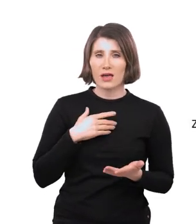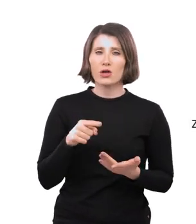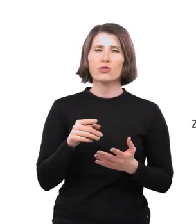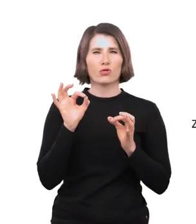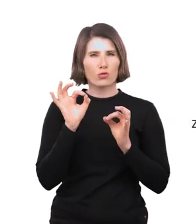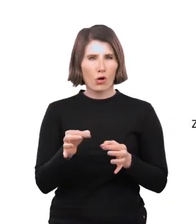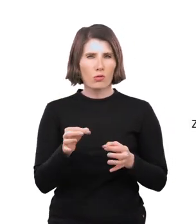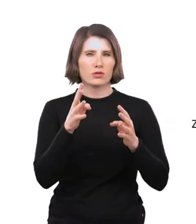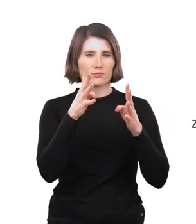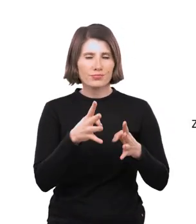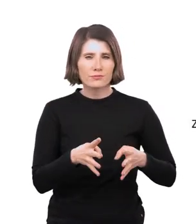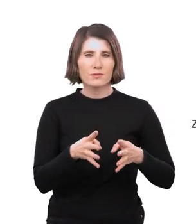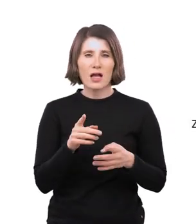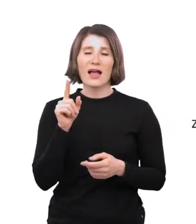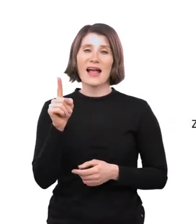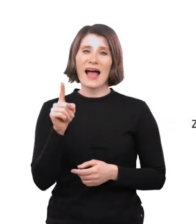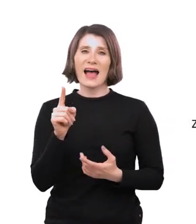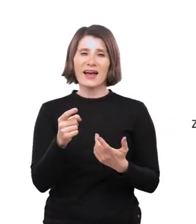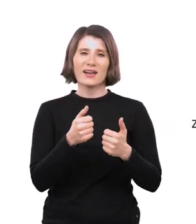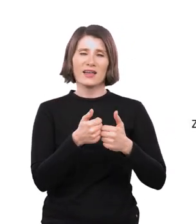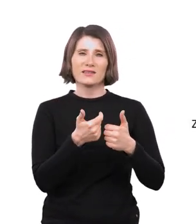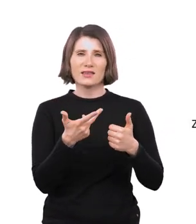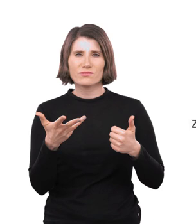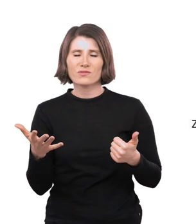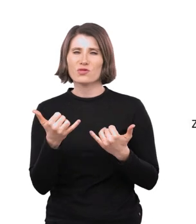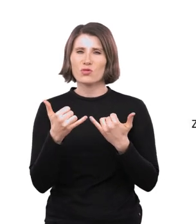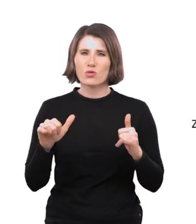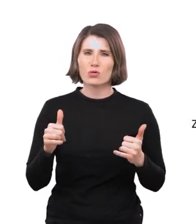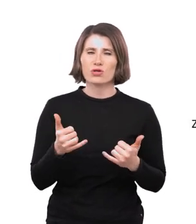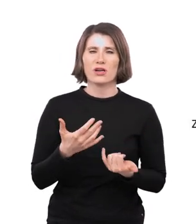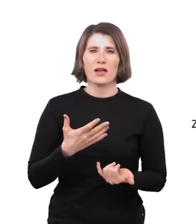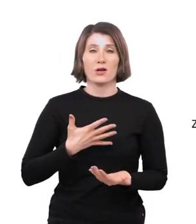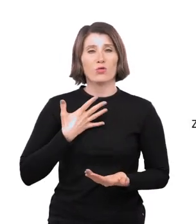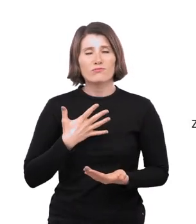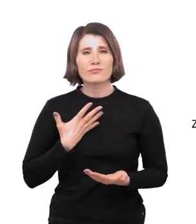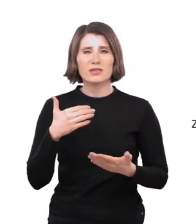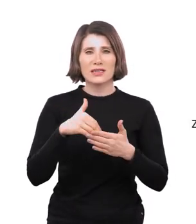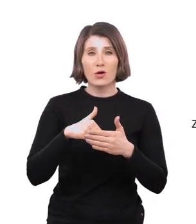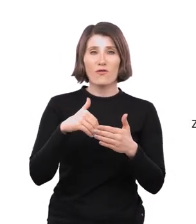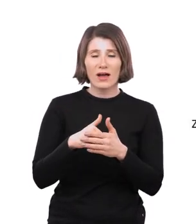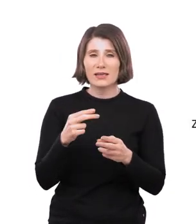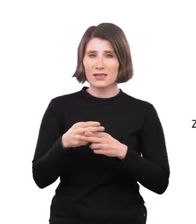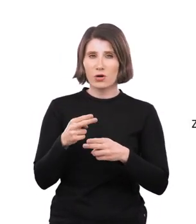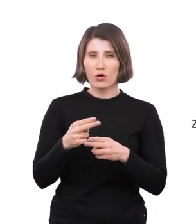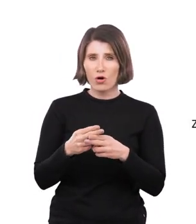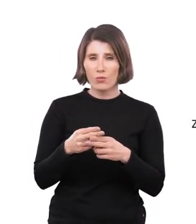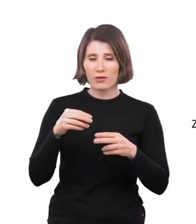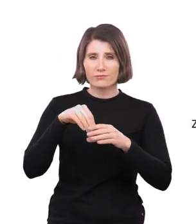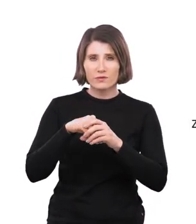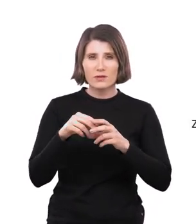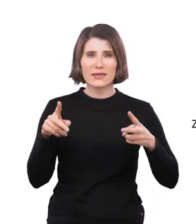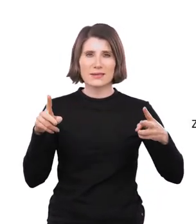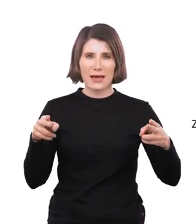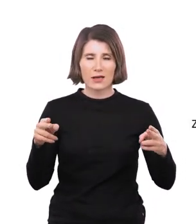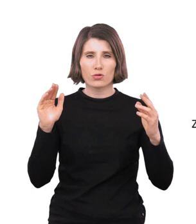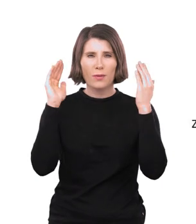dobrze opisane, jednakże ten wachlarz symptomów i objawów zaburzeń należących do spektrum